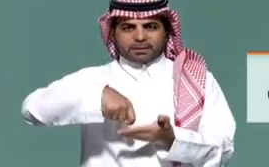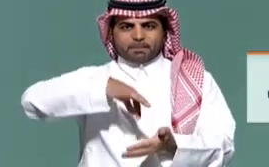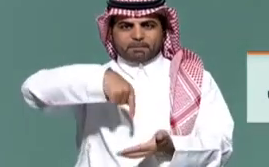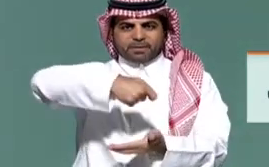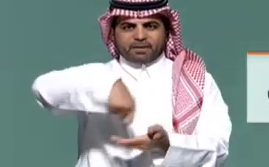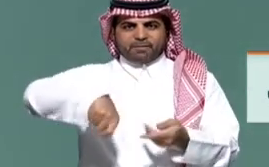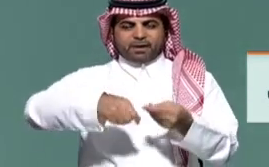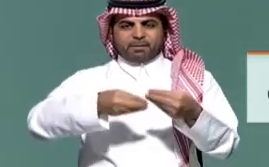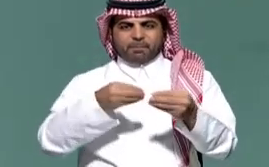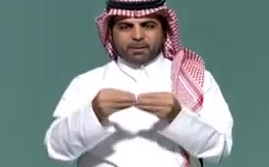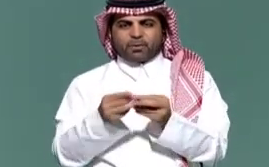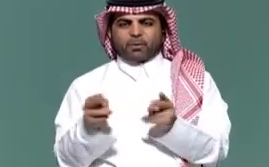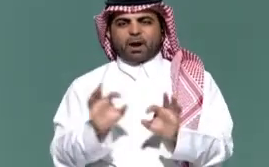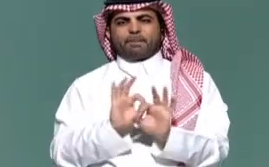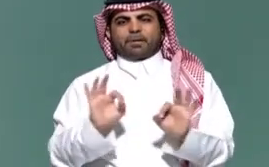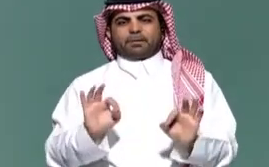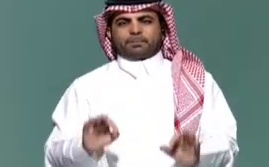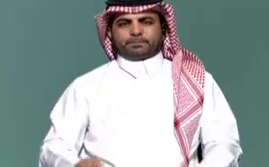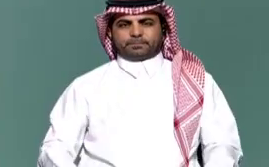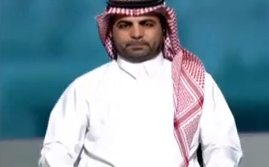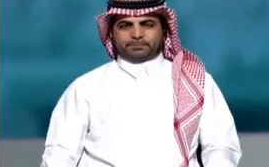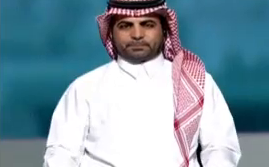الدفع الإلكتروني كافة.